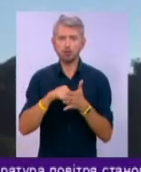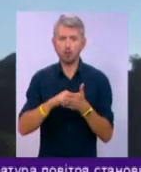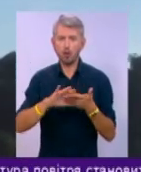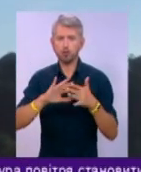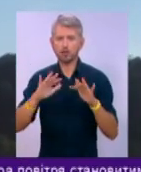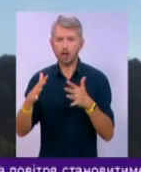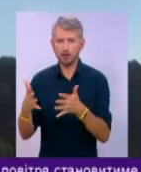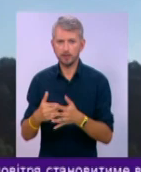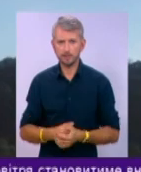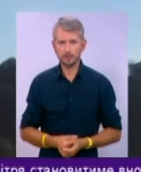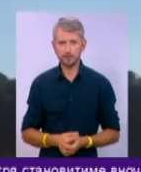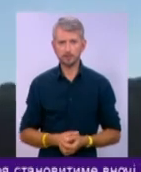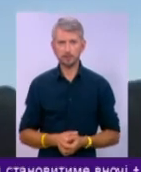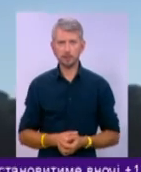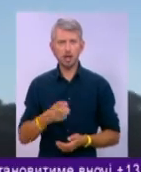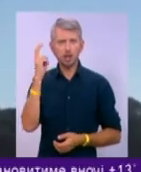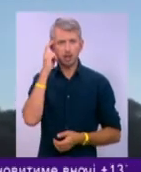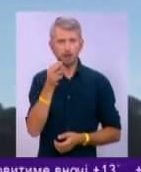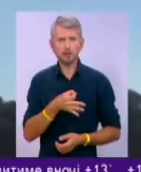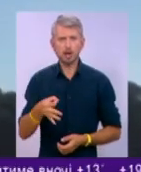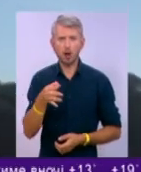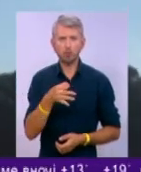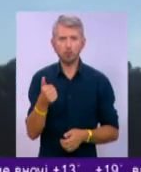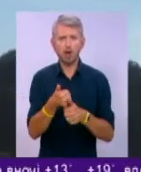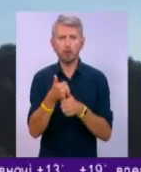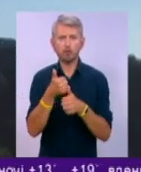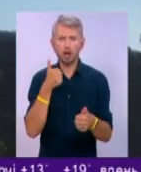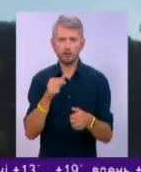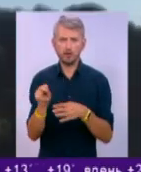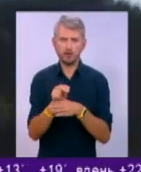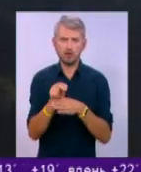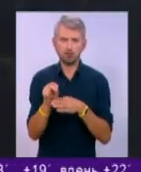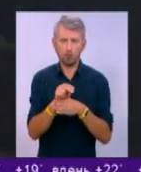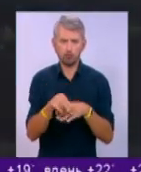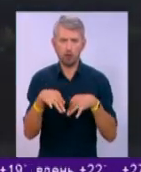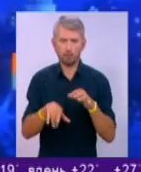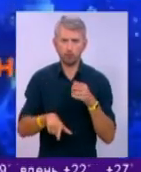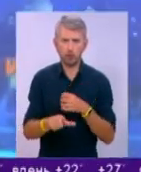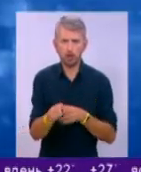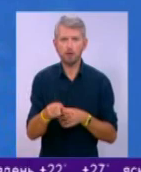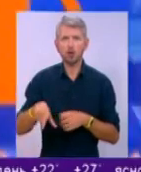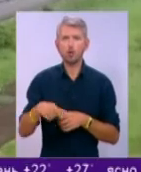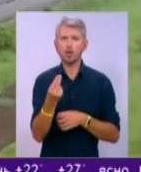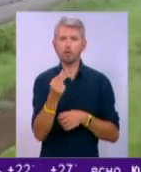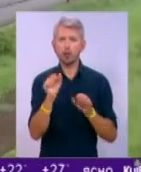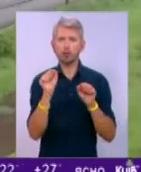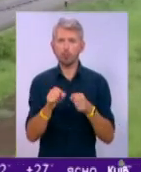обставини інциденту. Київська область – аутсайдер із ремонту автошляхів. Дорожній фонд